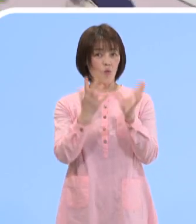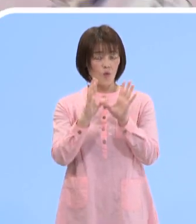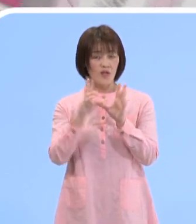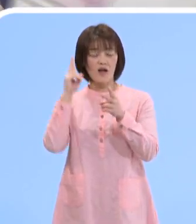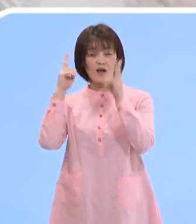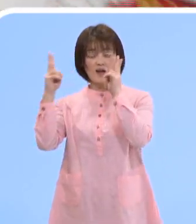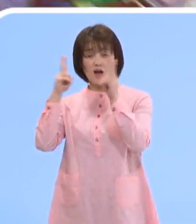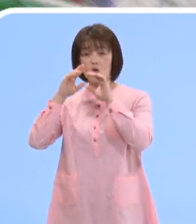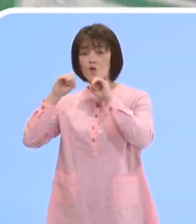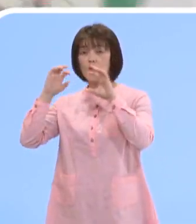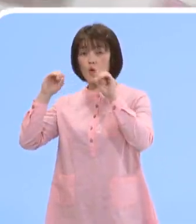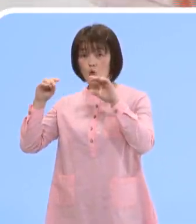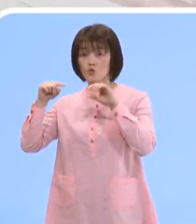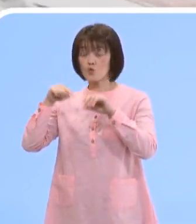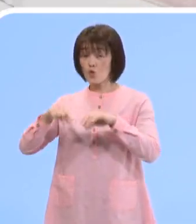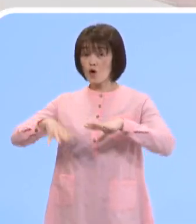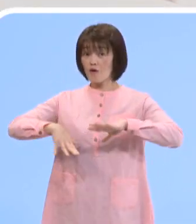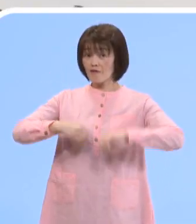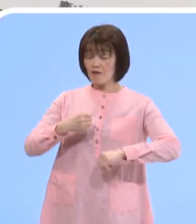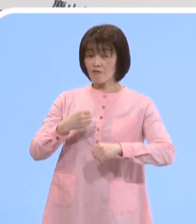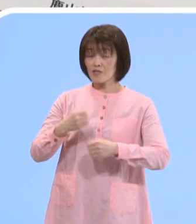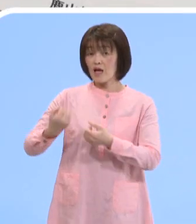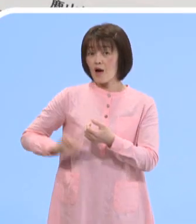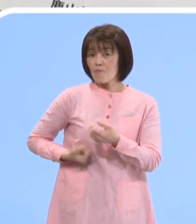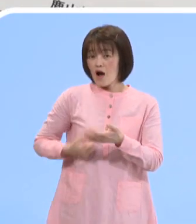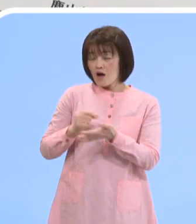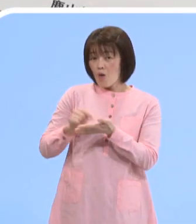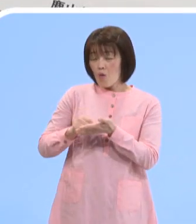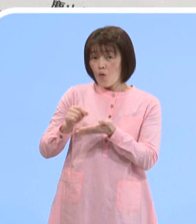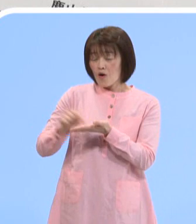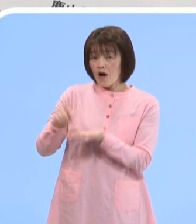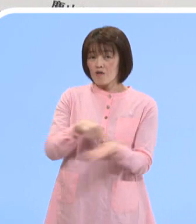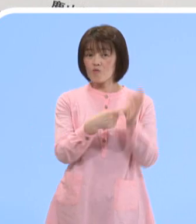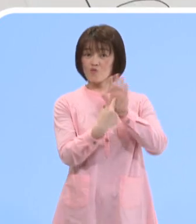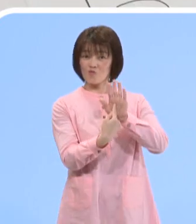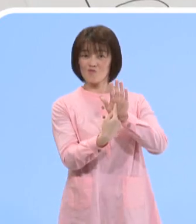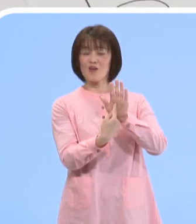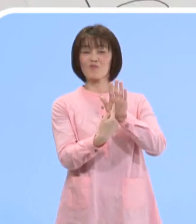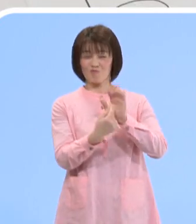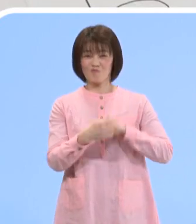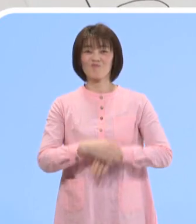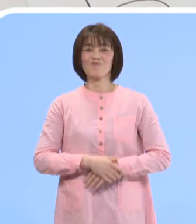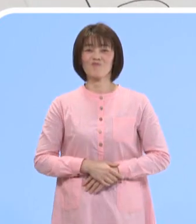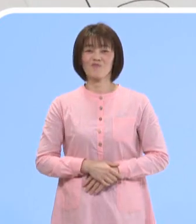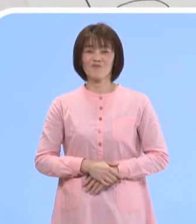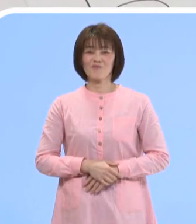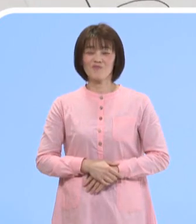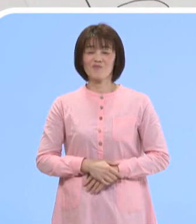体や企業の広告などを学生が漫画で表現するプロジェクトです。